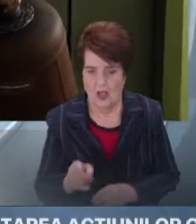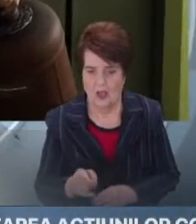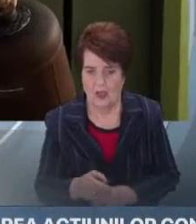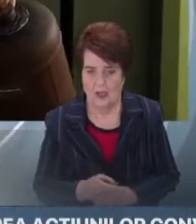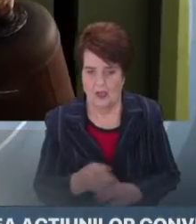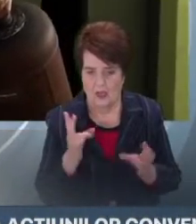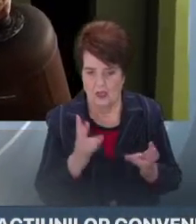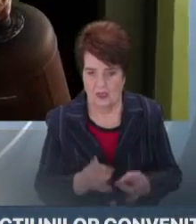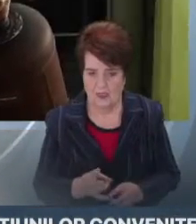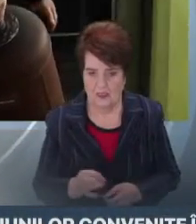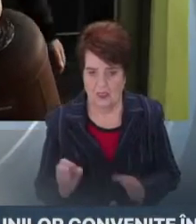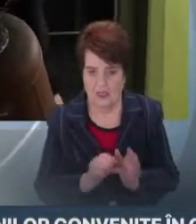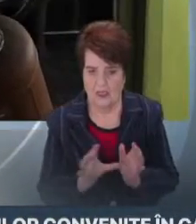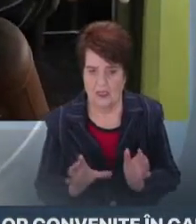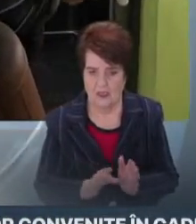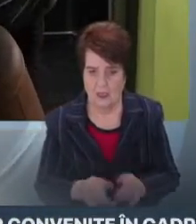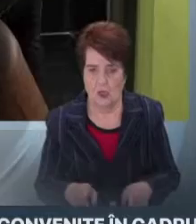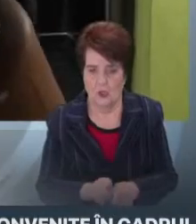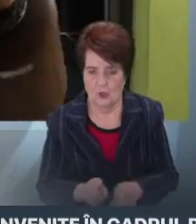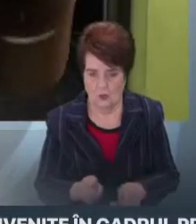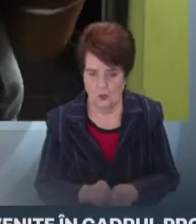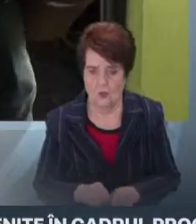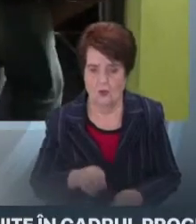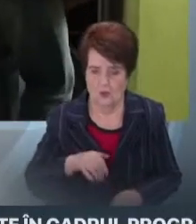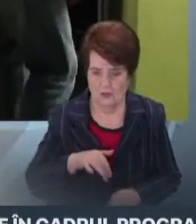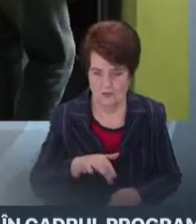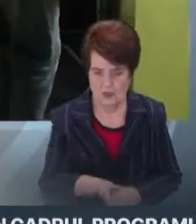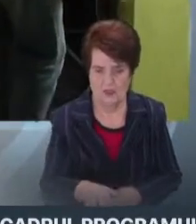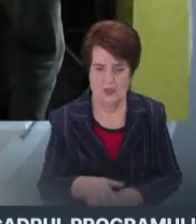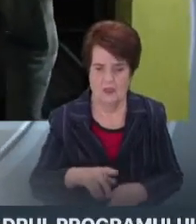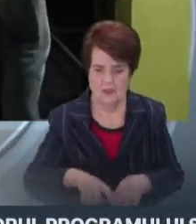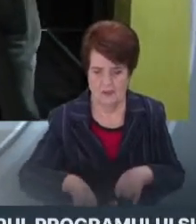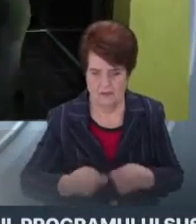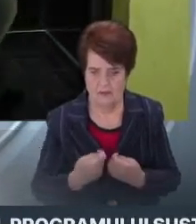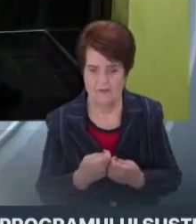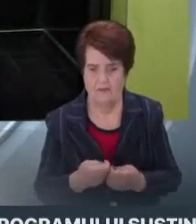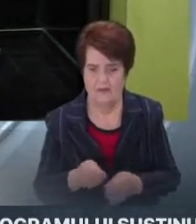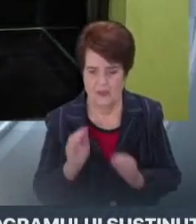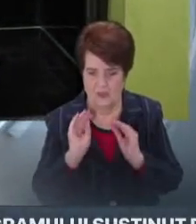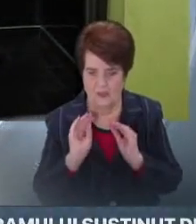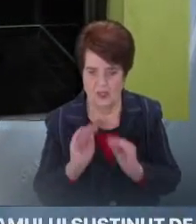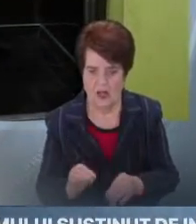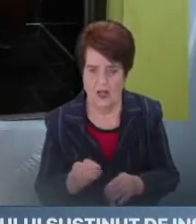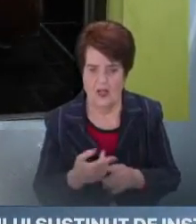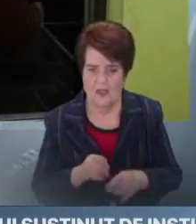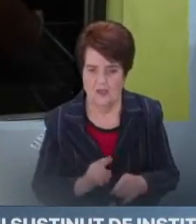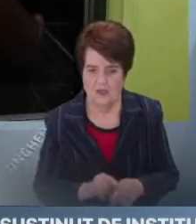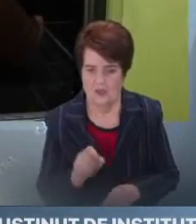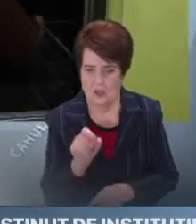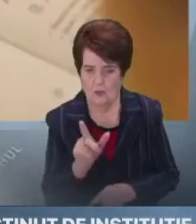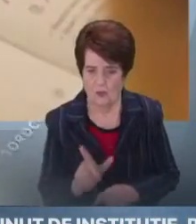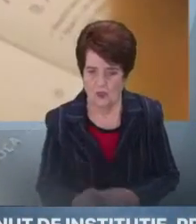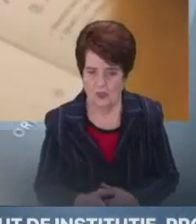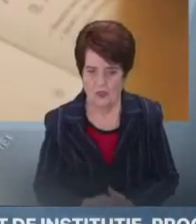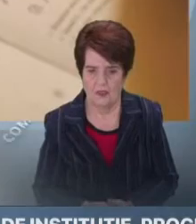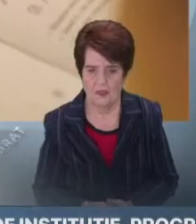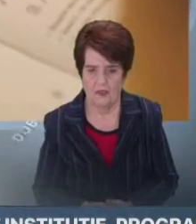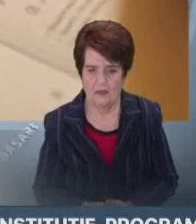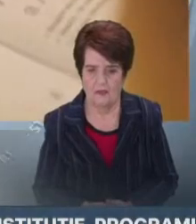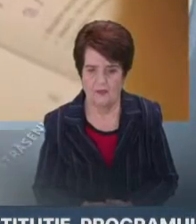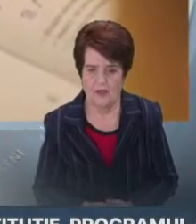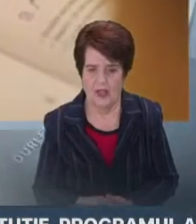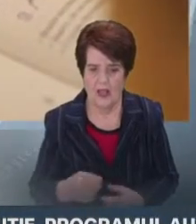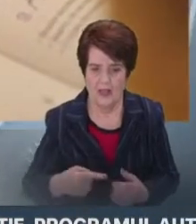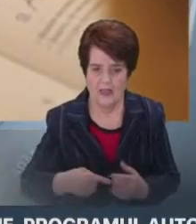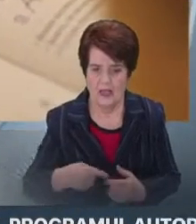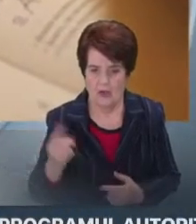criza energetică, dumnealui totuși merge peste momentul dat și instalează această butelie,